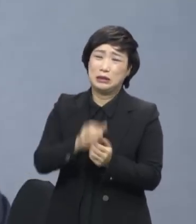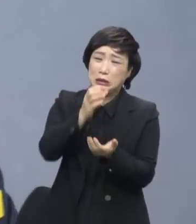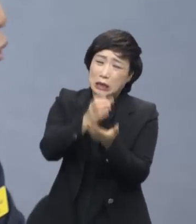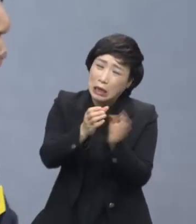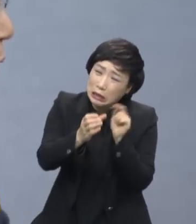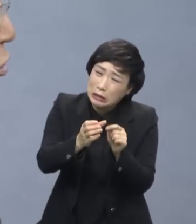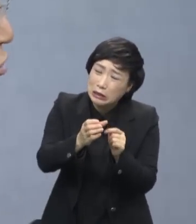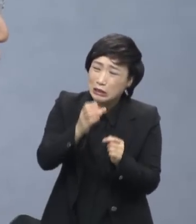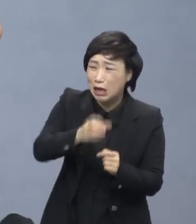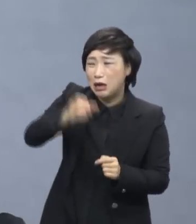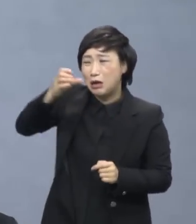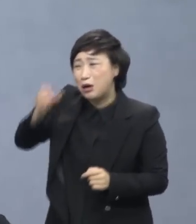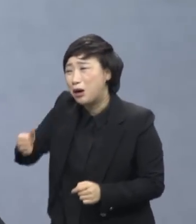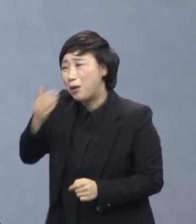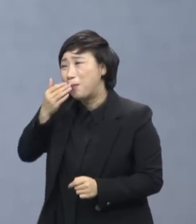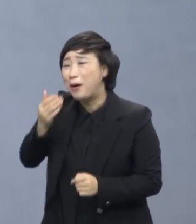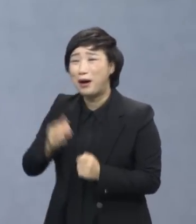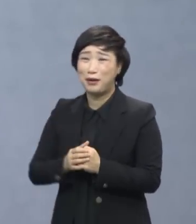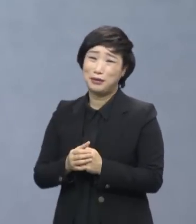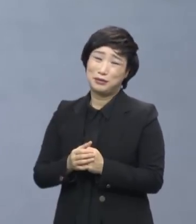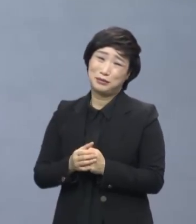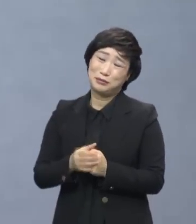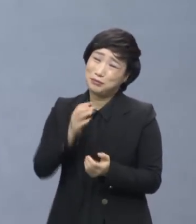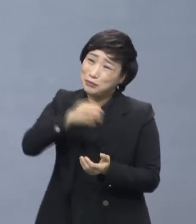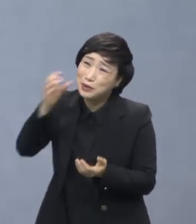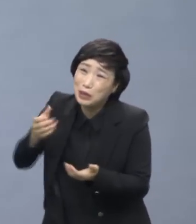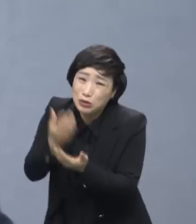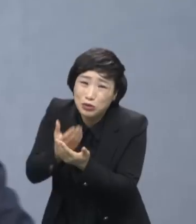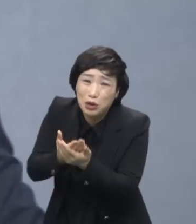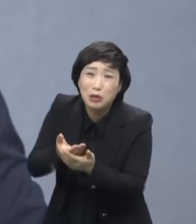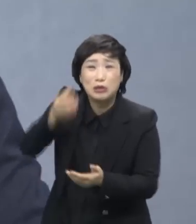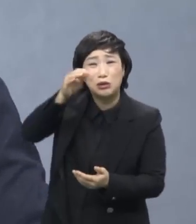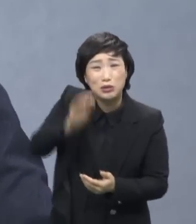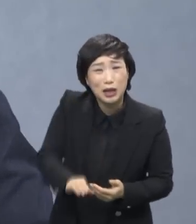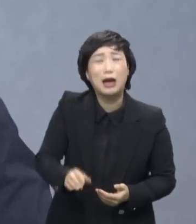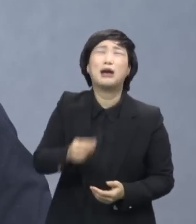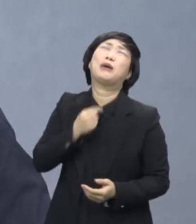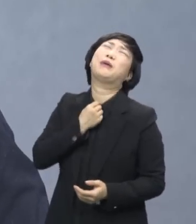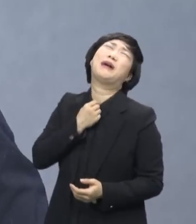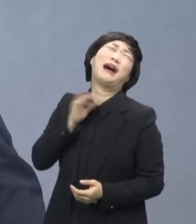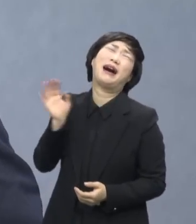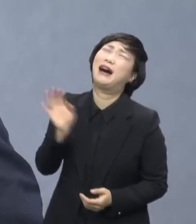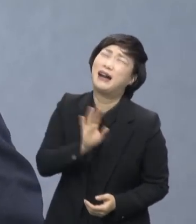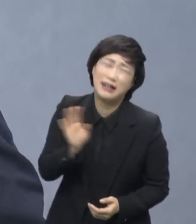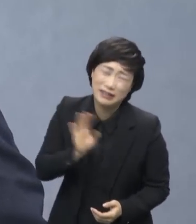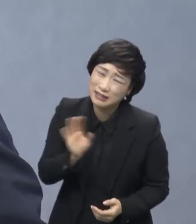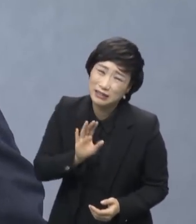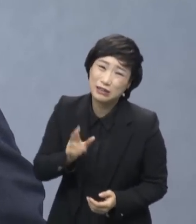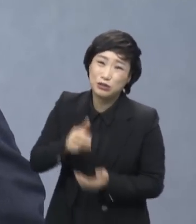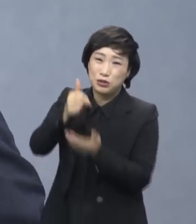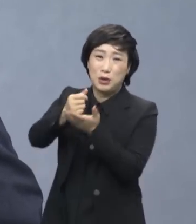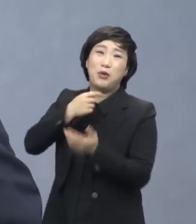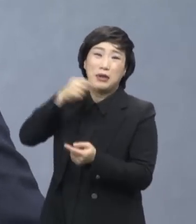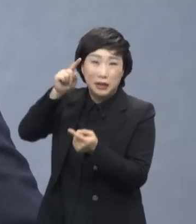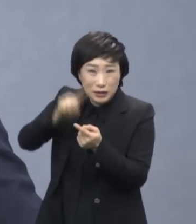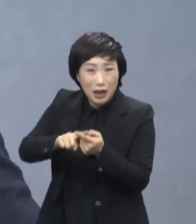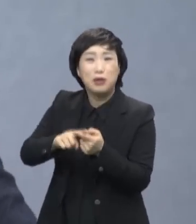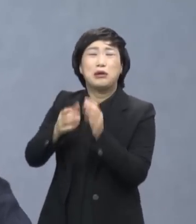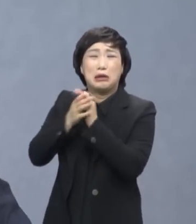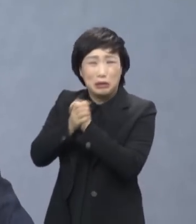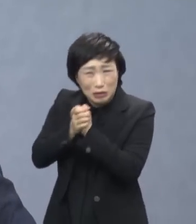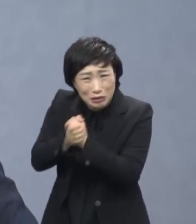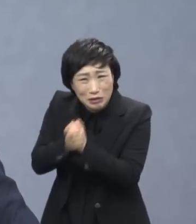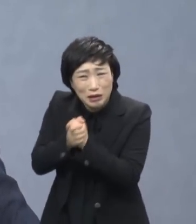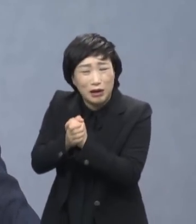위찬이 내게서 비껴 지나갈 수만 있으면 지나가게 하소서. 그러나 내 원대로 마옵시고